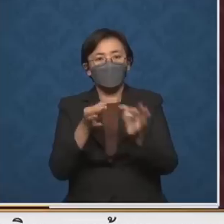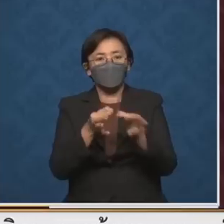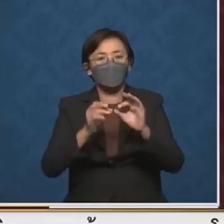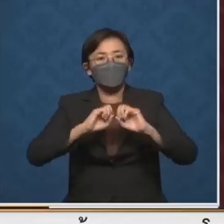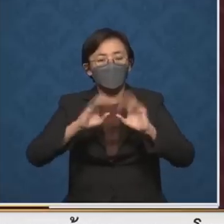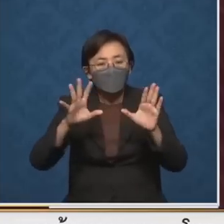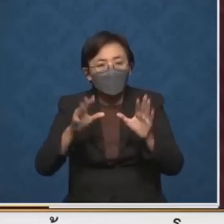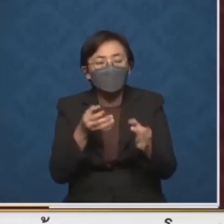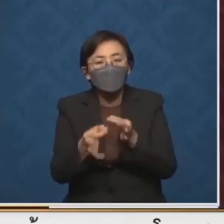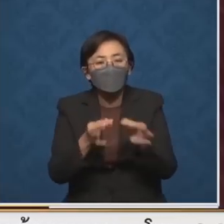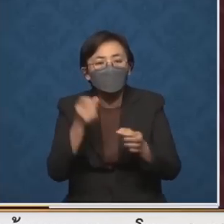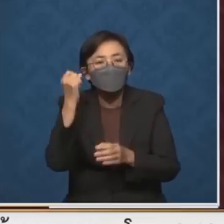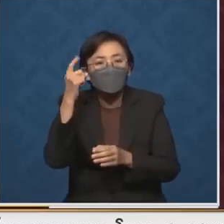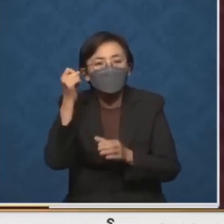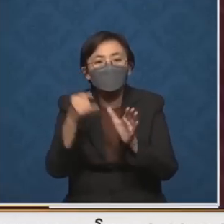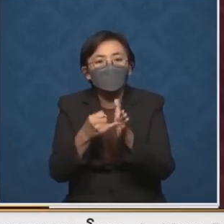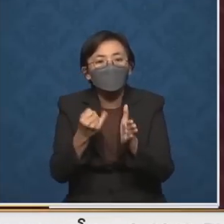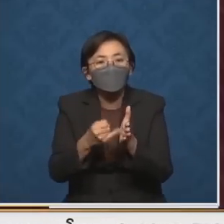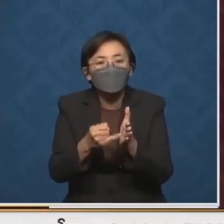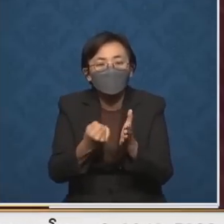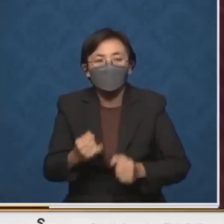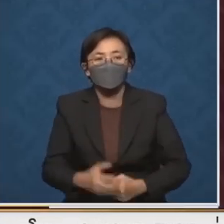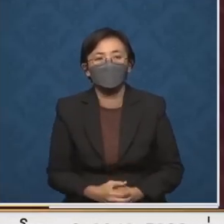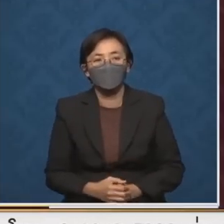ง่ายต่ารเขาใจไปดแผนตอไปครับ